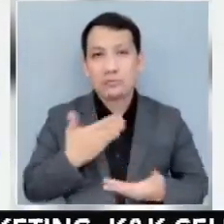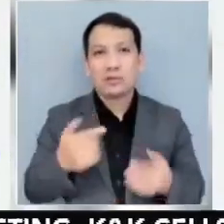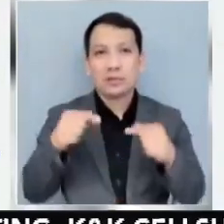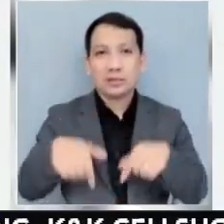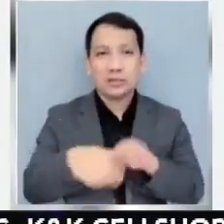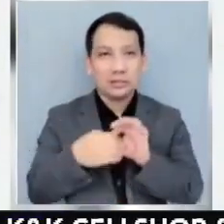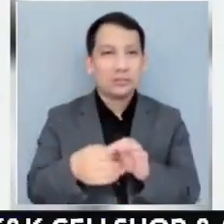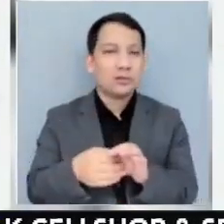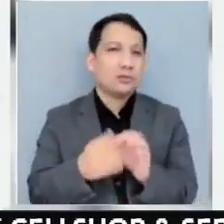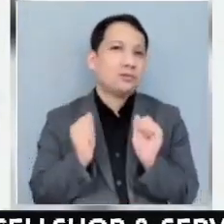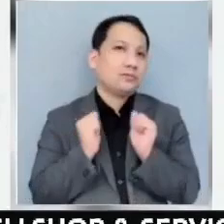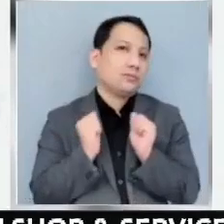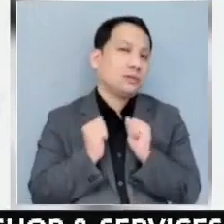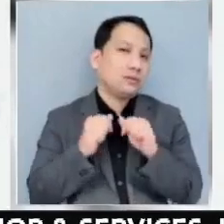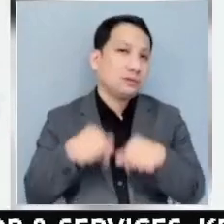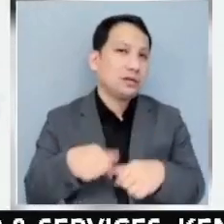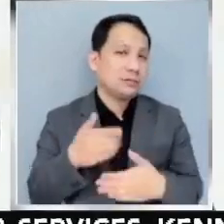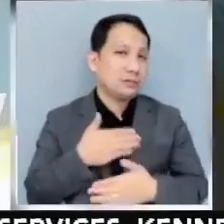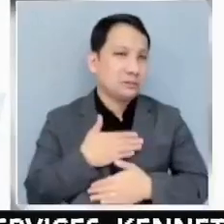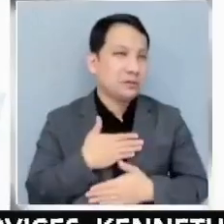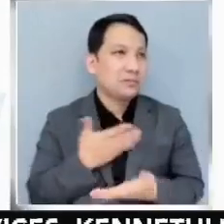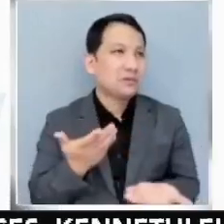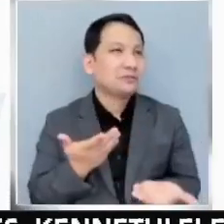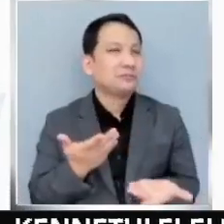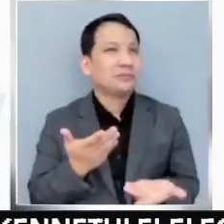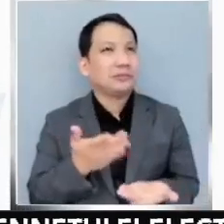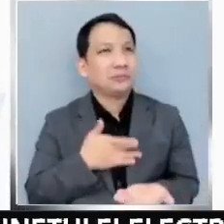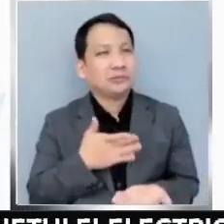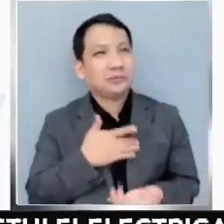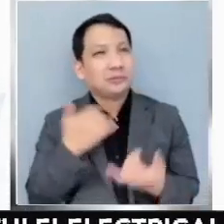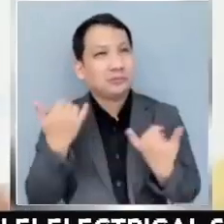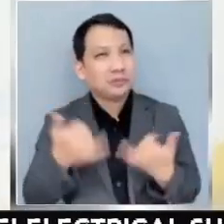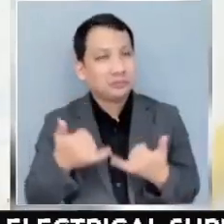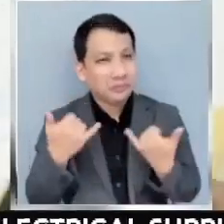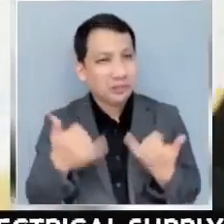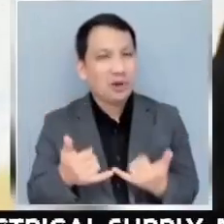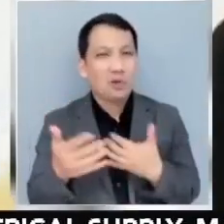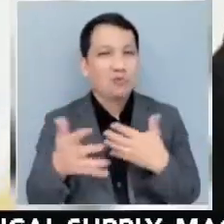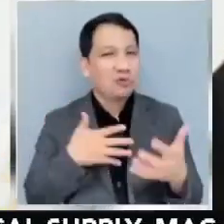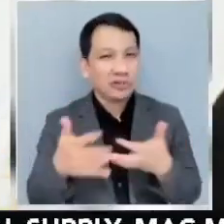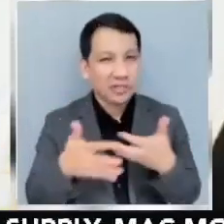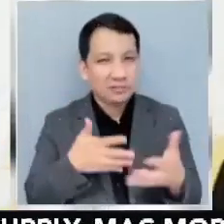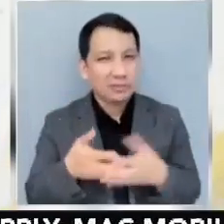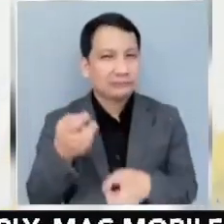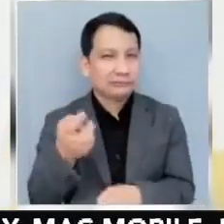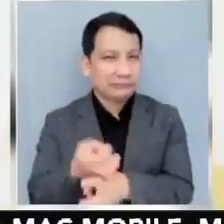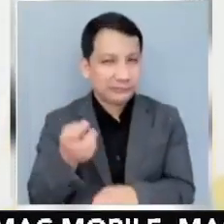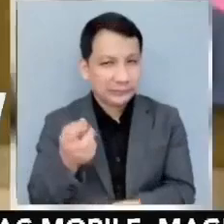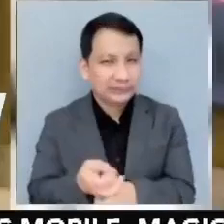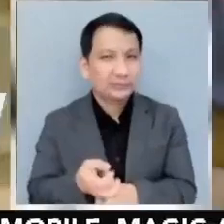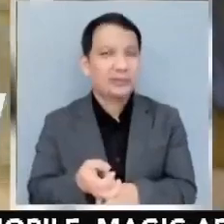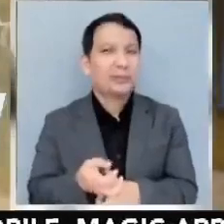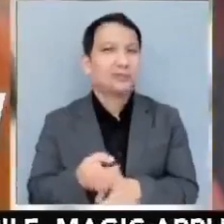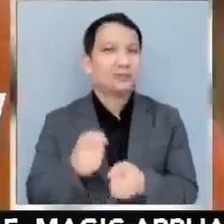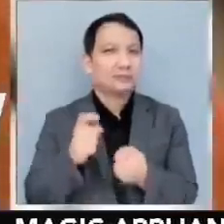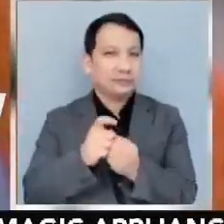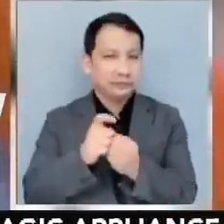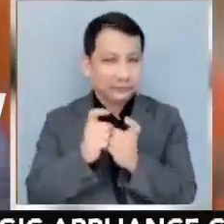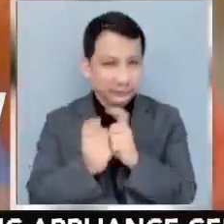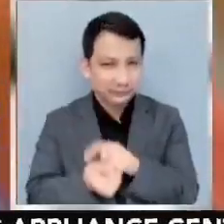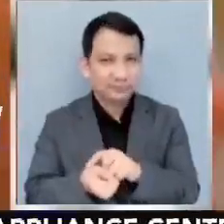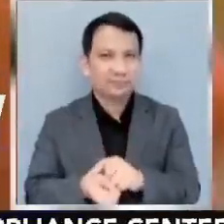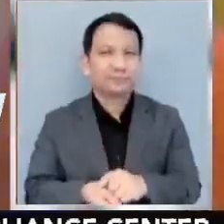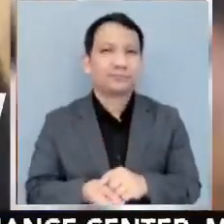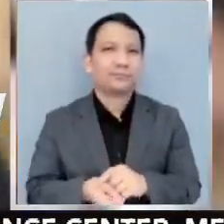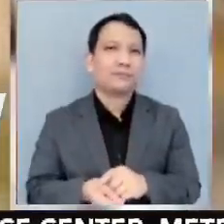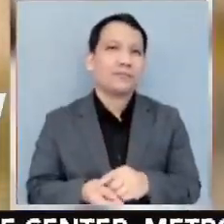di ba? Para lang tayo naglalaro. Pero kahit gaano raw kahirap ang kanilang adjustments, sulit na sulit